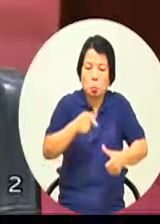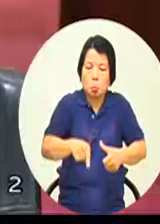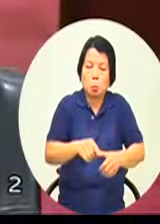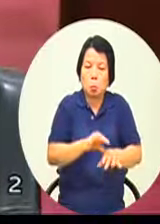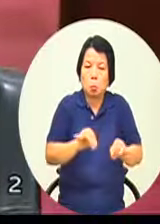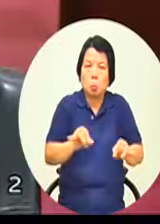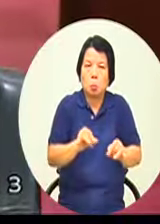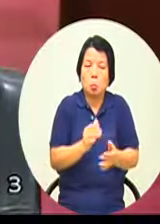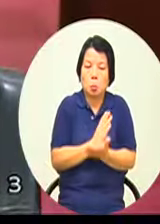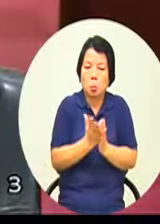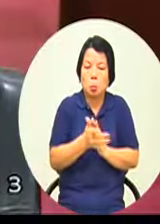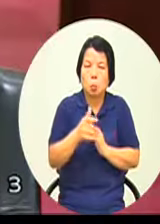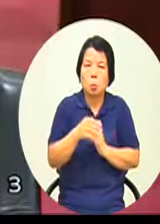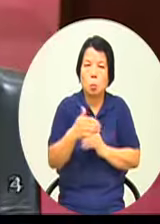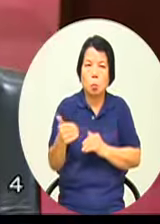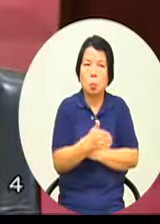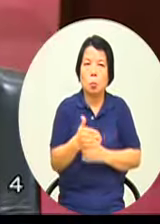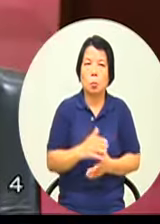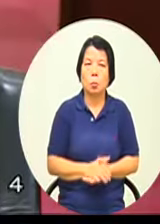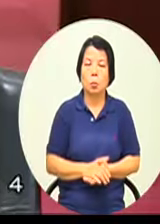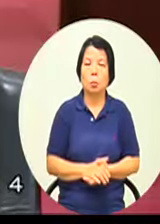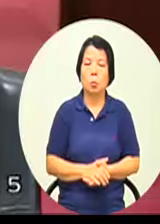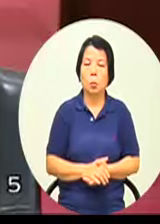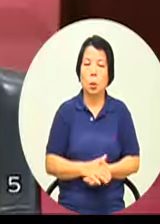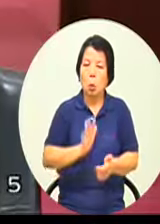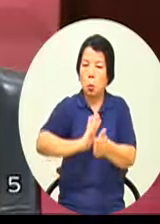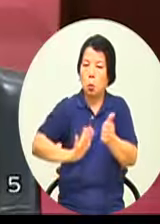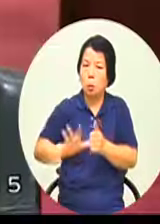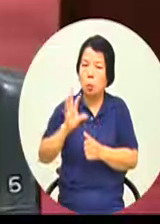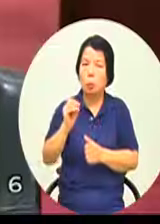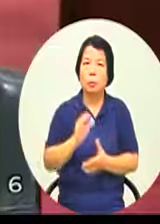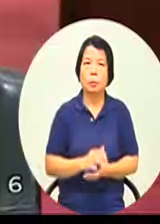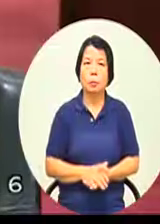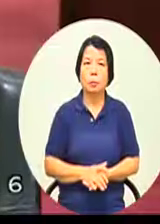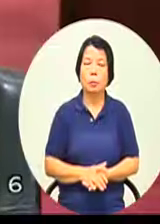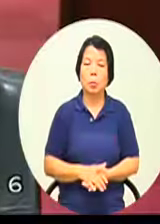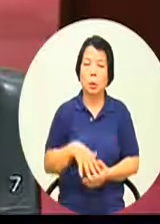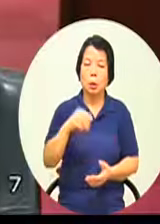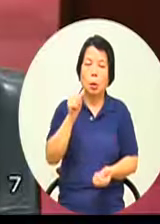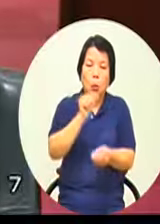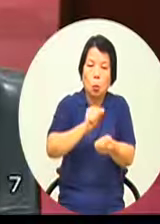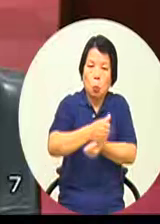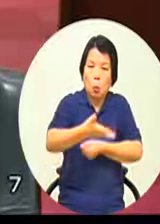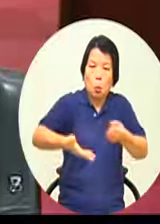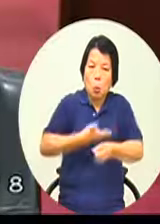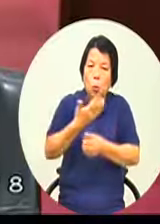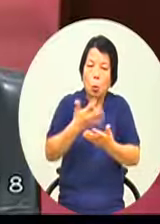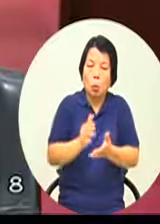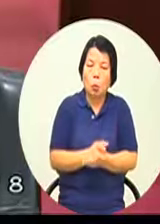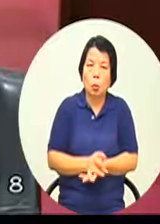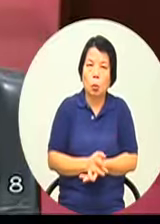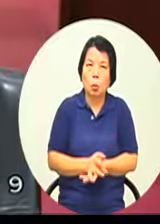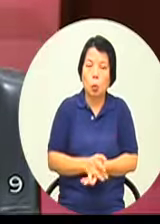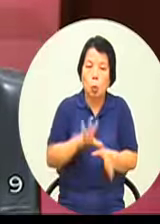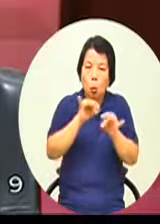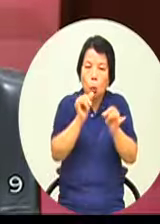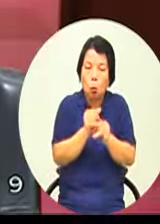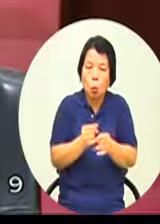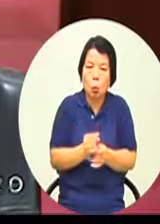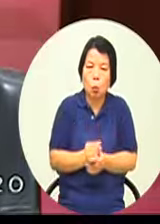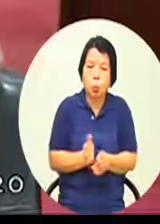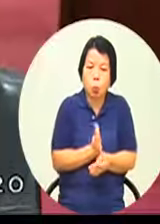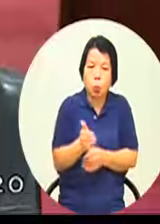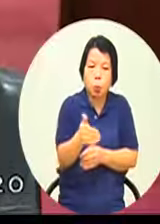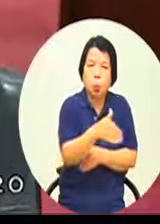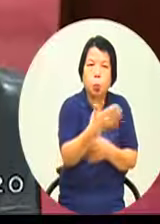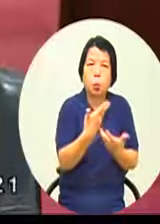种诶鱼，对不对？鱼类，对不对吼？即个物件有啥影响？较早大庇湖考试啊足济啊，阮前几日定遐钓考试啊，一只